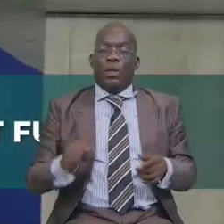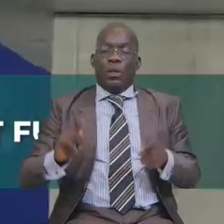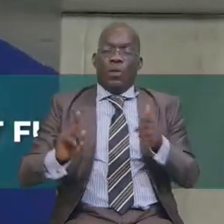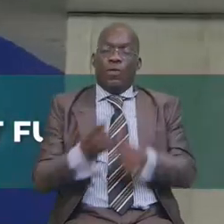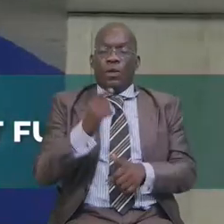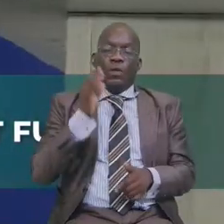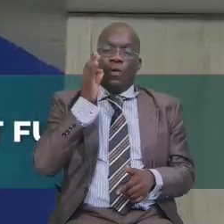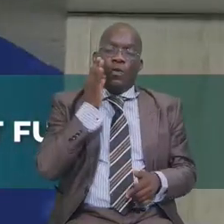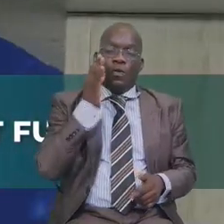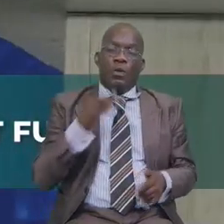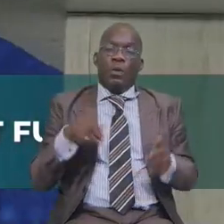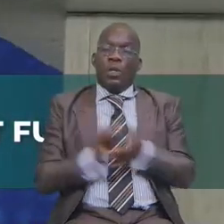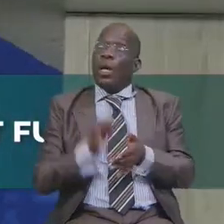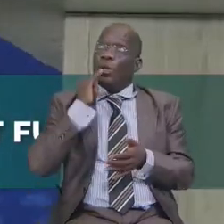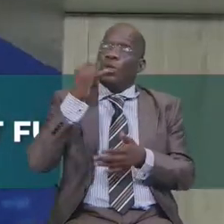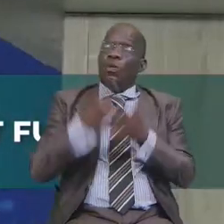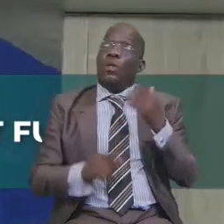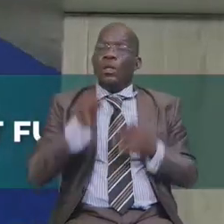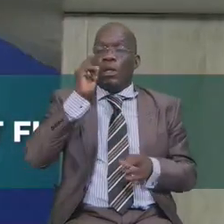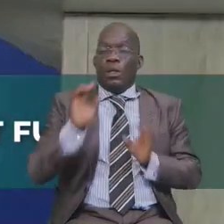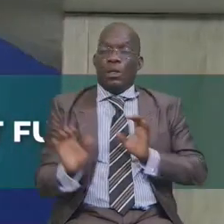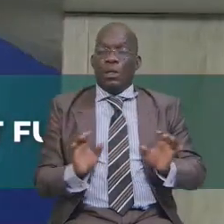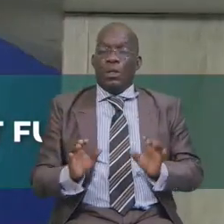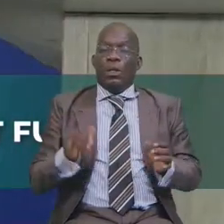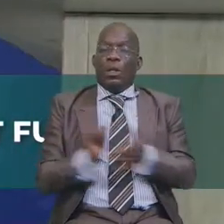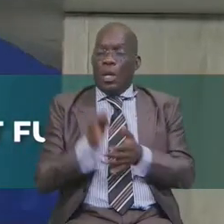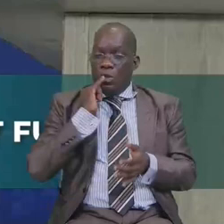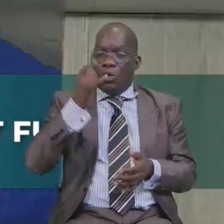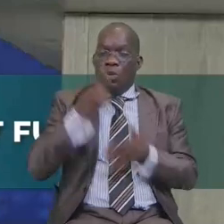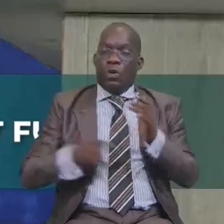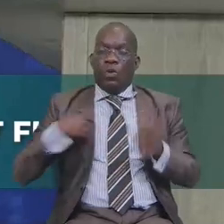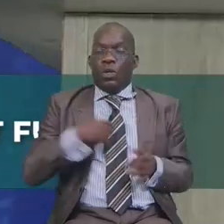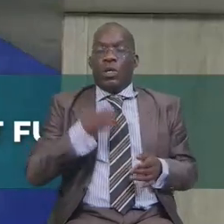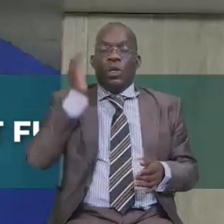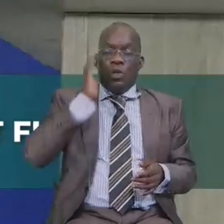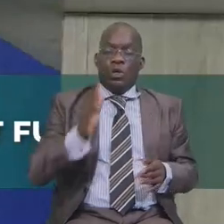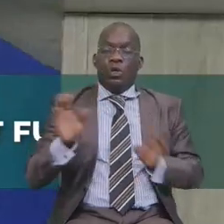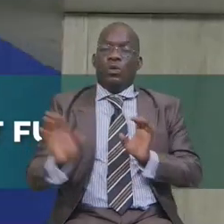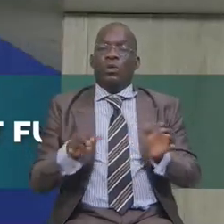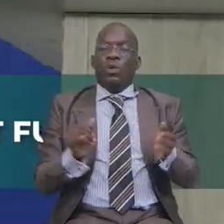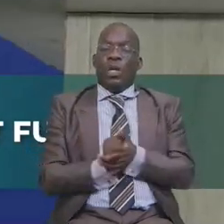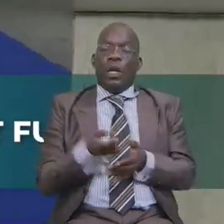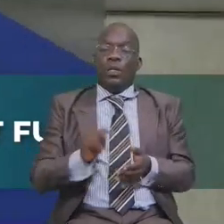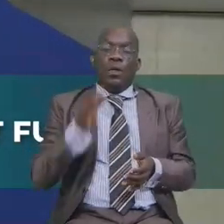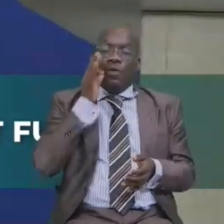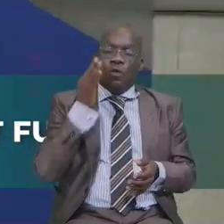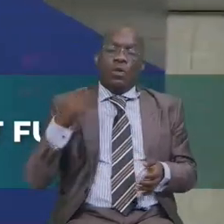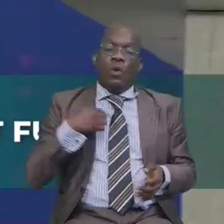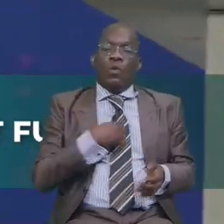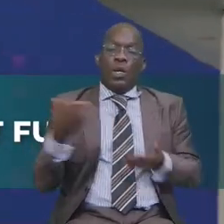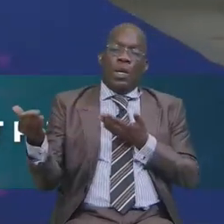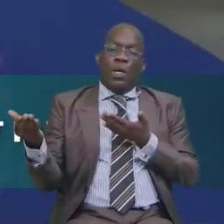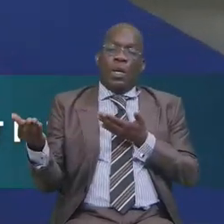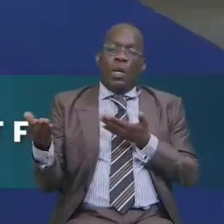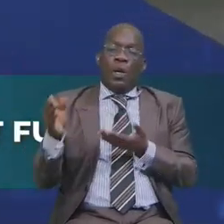que nous avons fait. C'est ce que nous sommes censés être en train de faire. Ces fruits, les convertis, nous les conduisons à